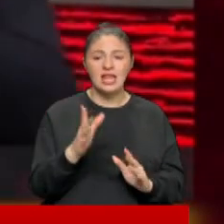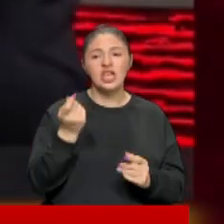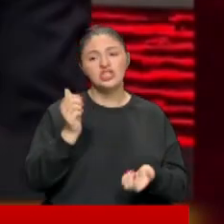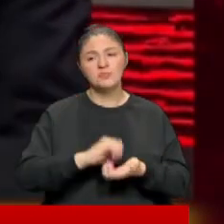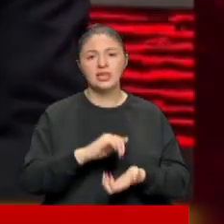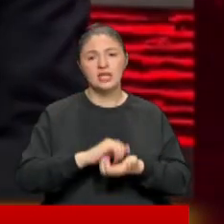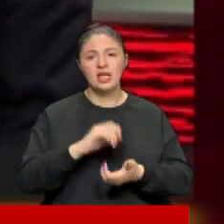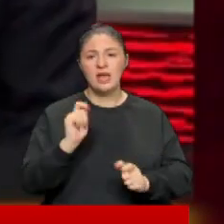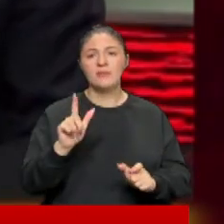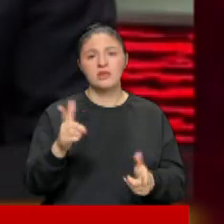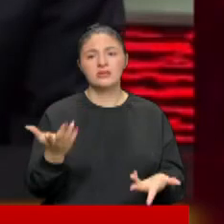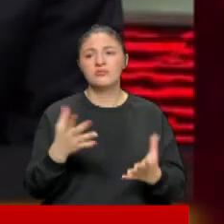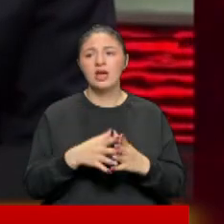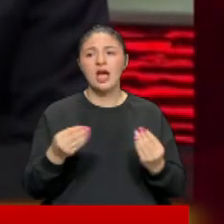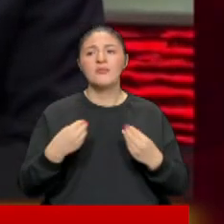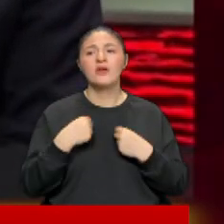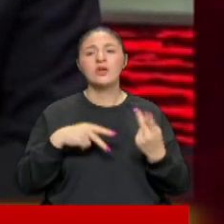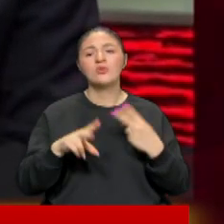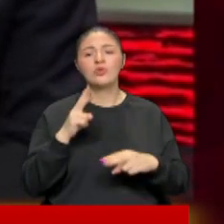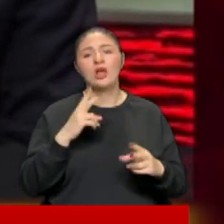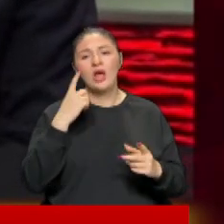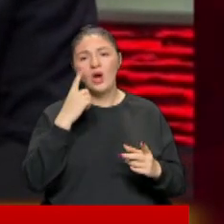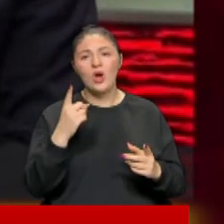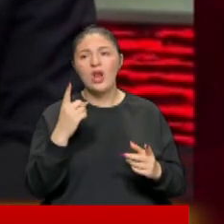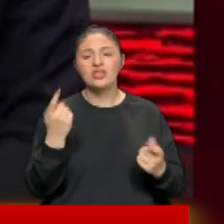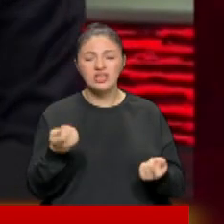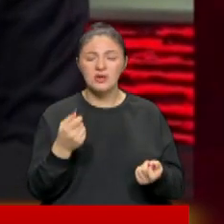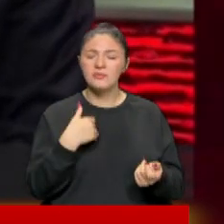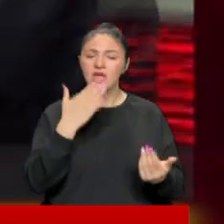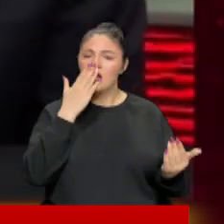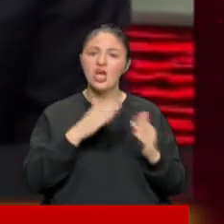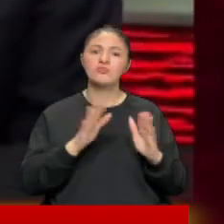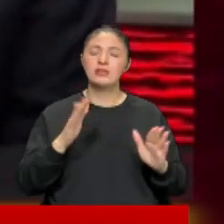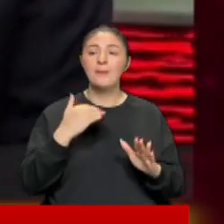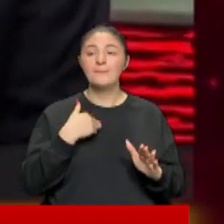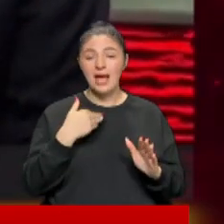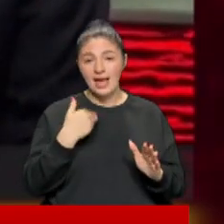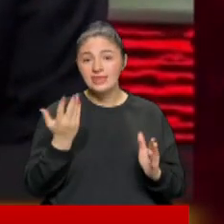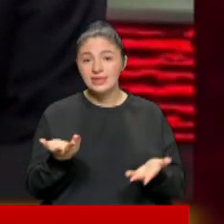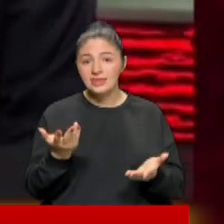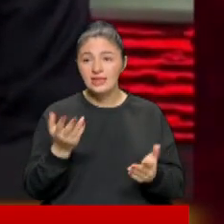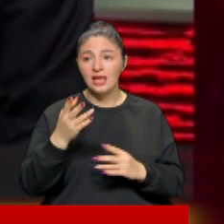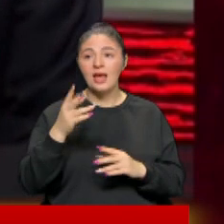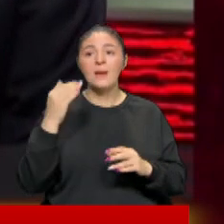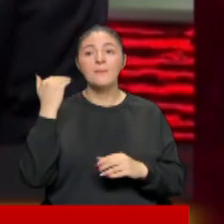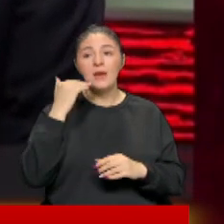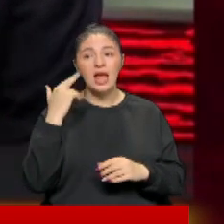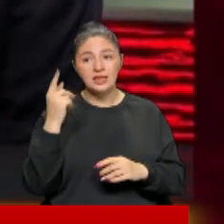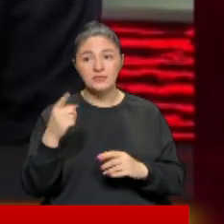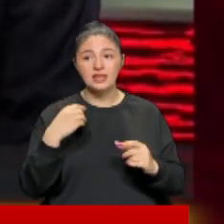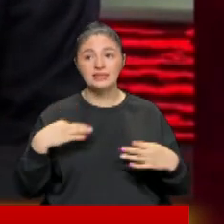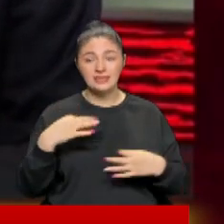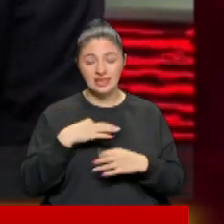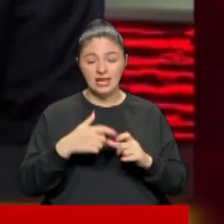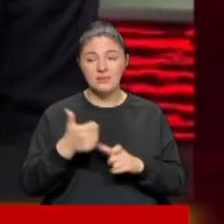işbirlikleri yapmalıyız kaybettirecek formüller üzerinde durmak bize yakışmaz ben e Meral hanımla sayın genel